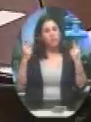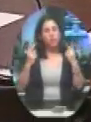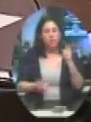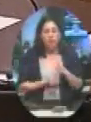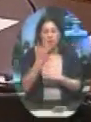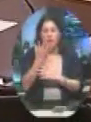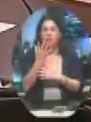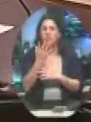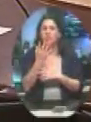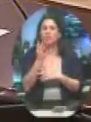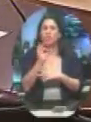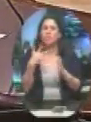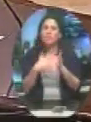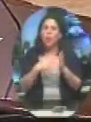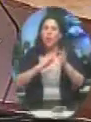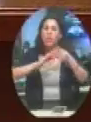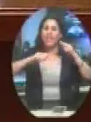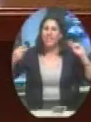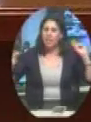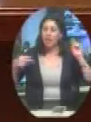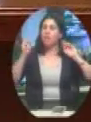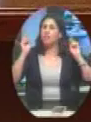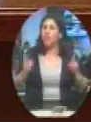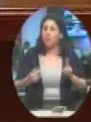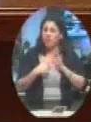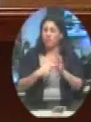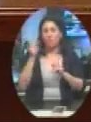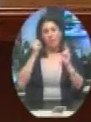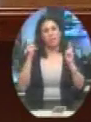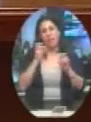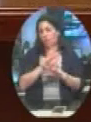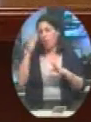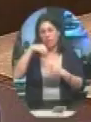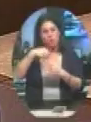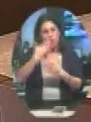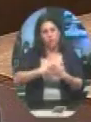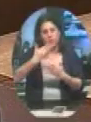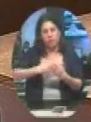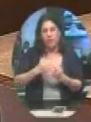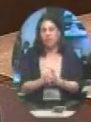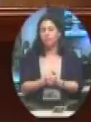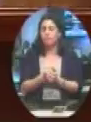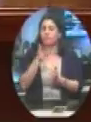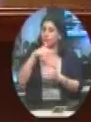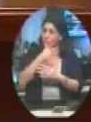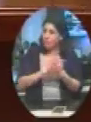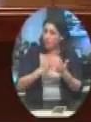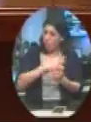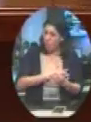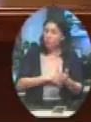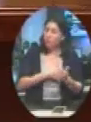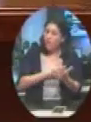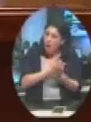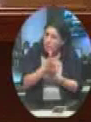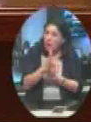מאגר בדיקות ה-DNA שיאפשר לחשוף מידע שאינו כלול במסמכים. יש כאלה שרוצים להגיע לחקר האמת.